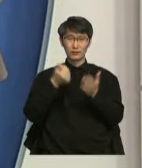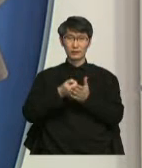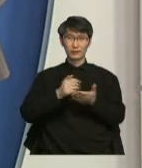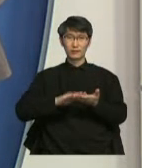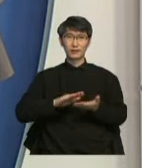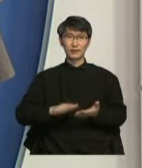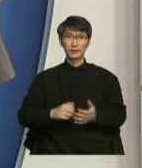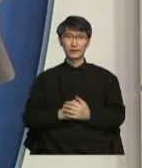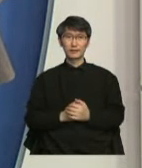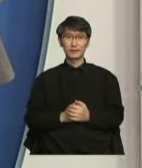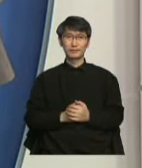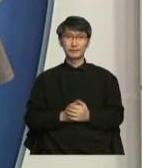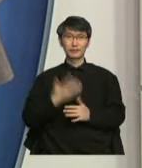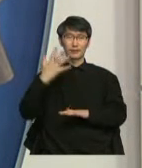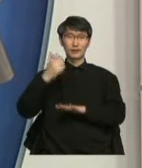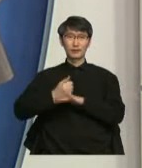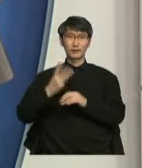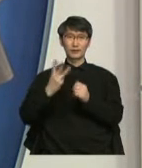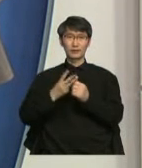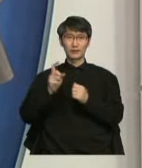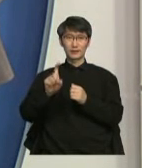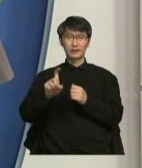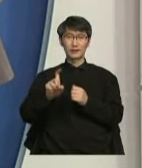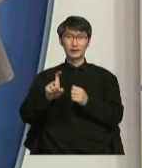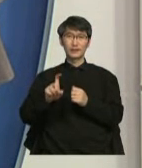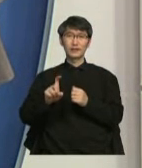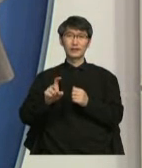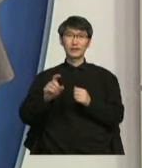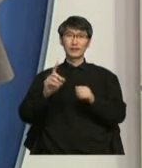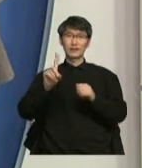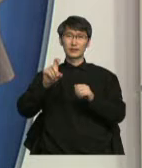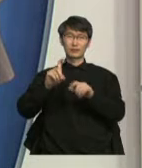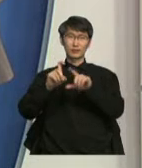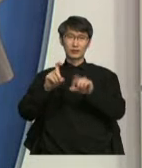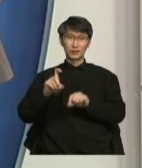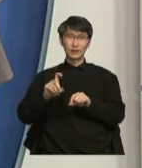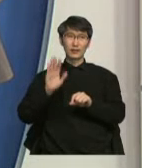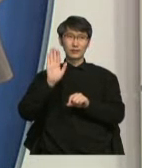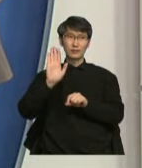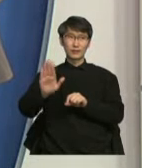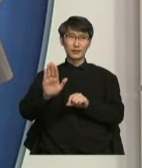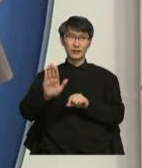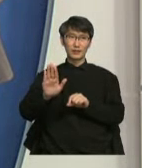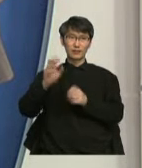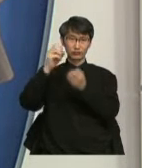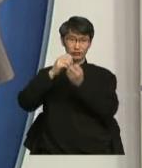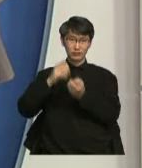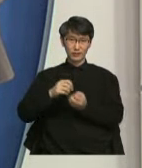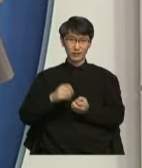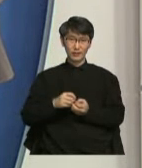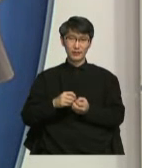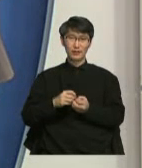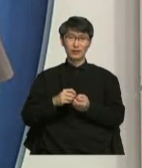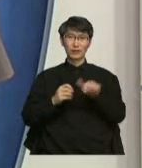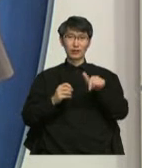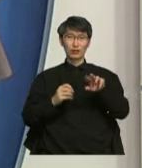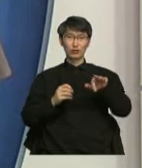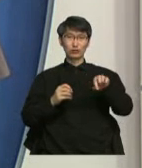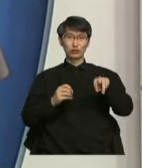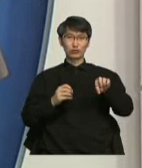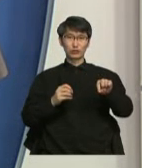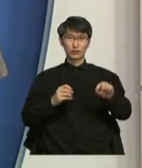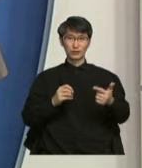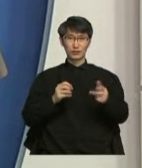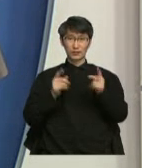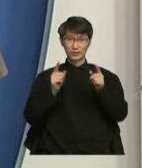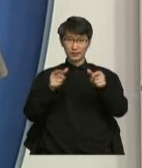계획입니다. 마지막 키워드는 이달의 미래 유산입니다. 경춘선 폐철도 노선과 국기원,